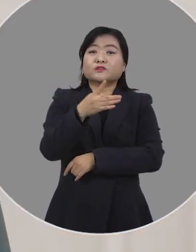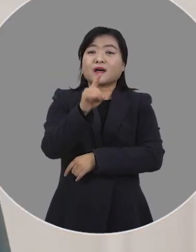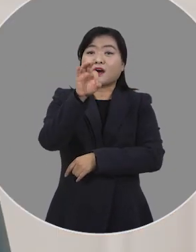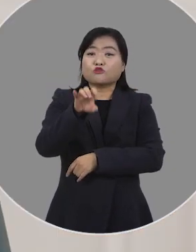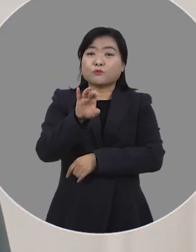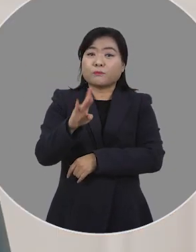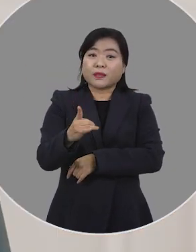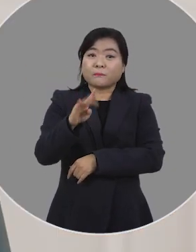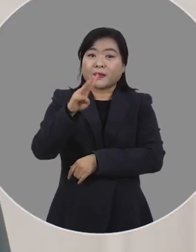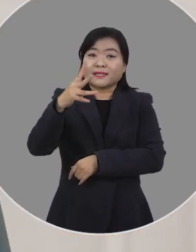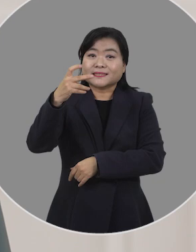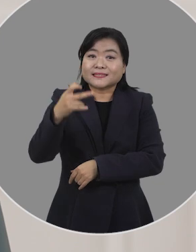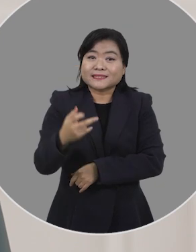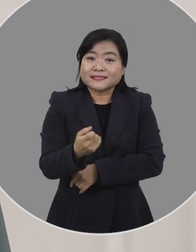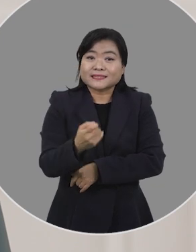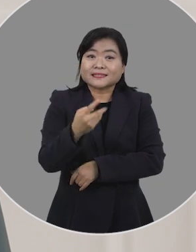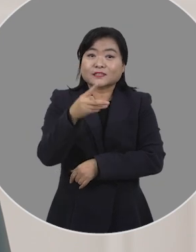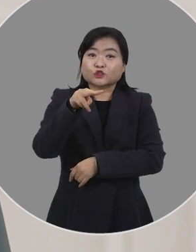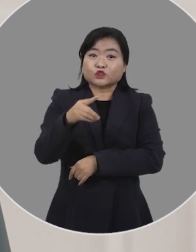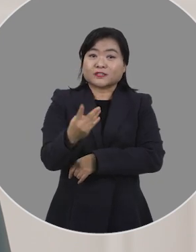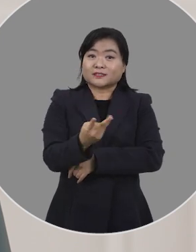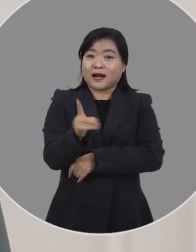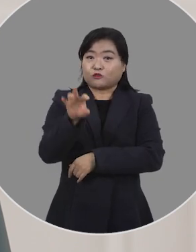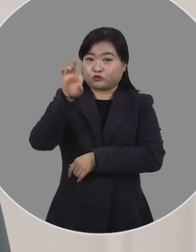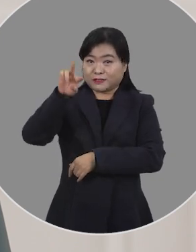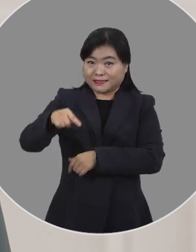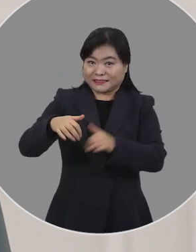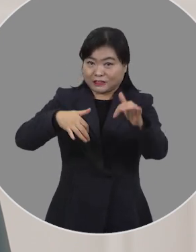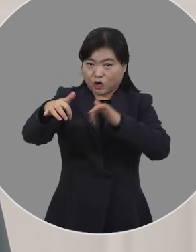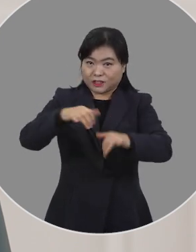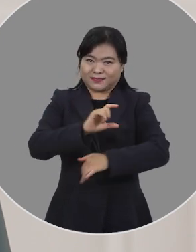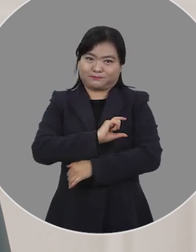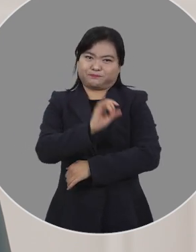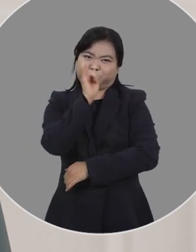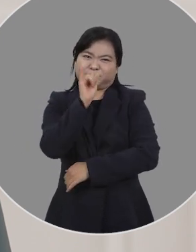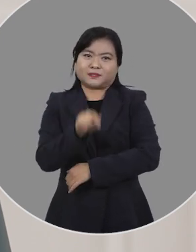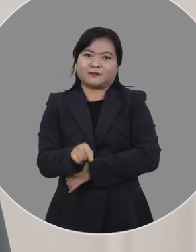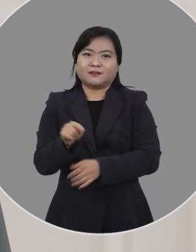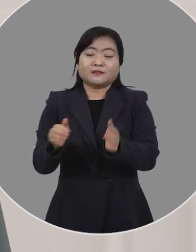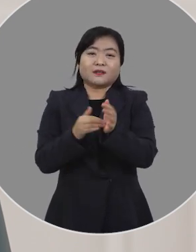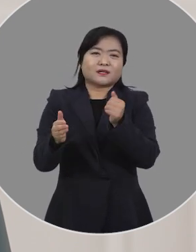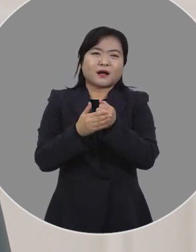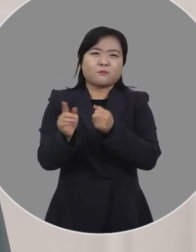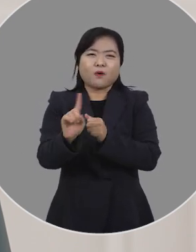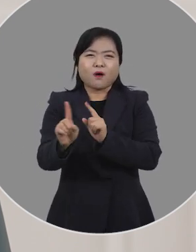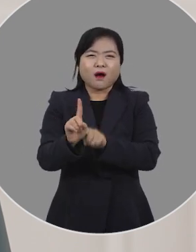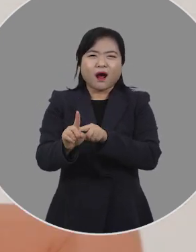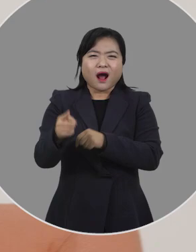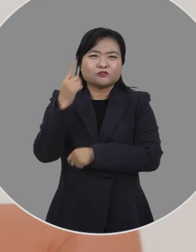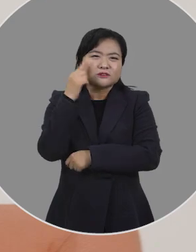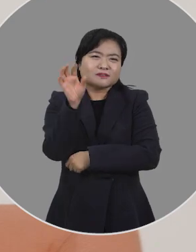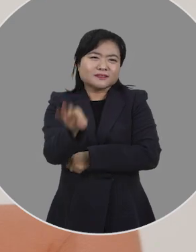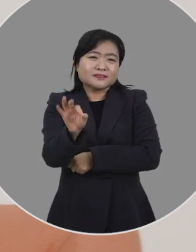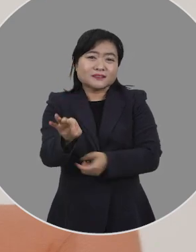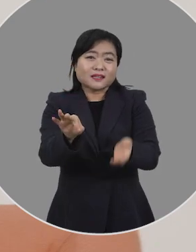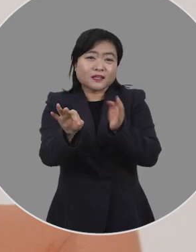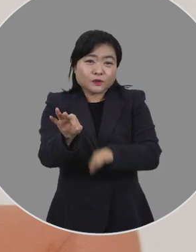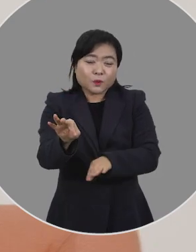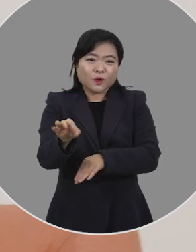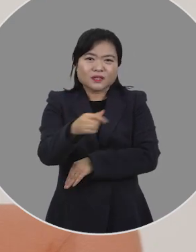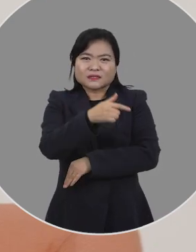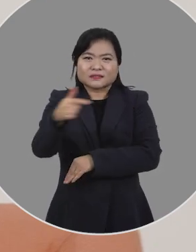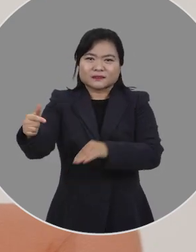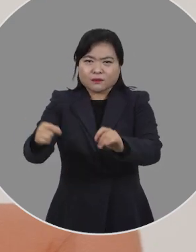슈타우펜베르크 슈트라세라고 그 거리 이름이 다 있어요. 그러니까 뭐랄까 작은 경우라도 이제는